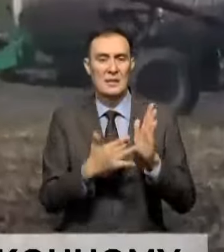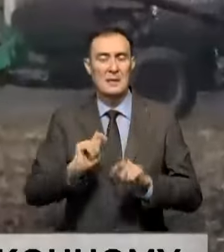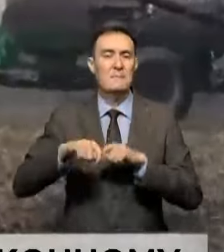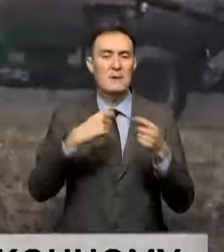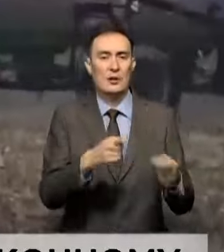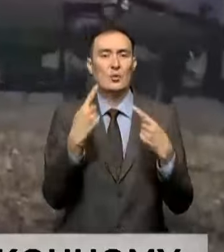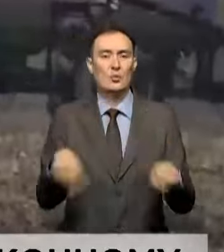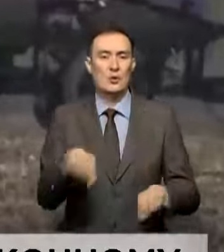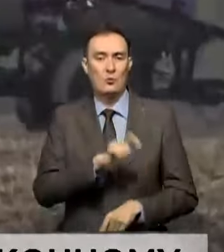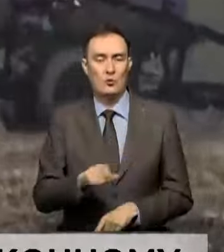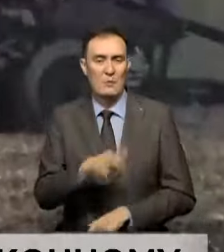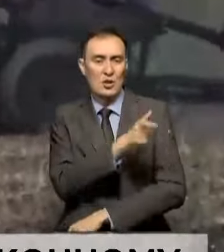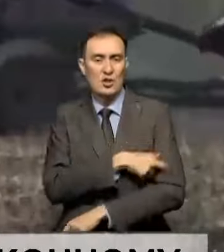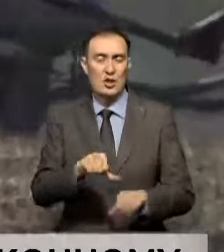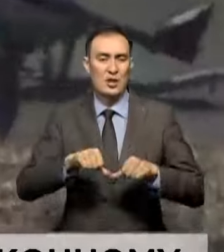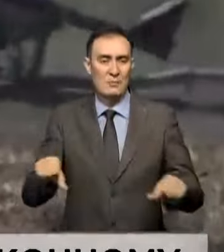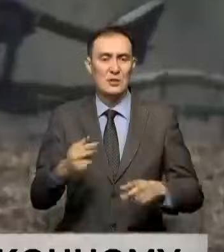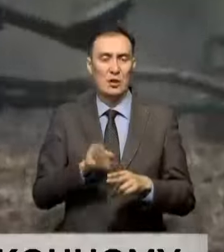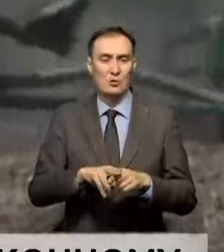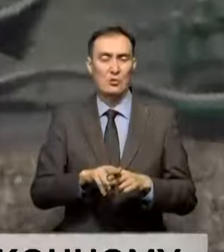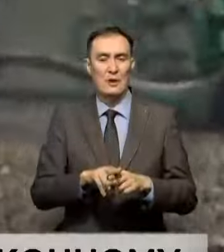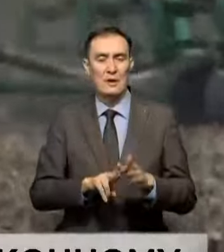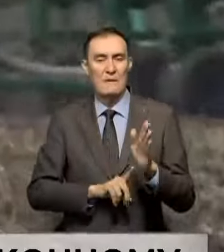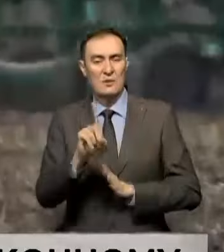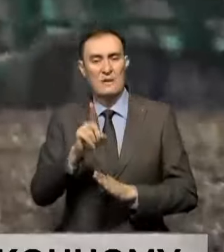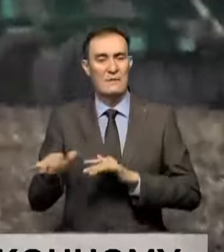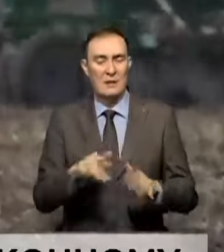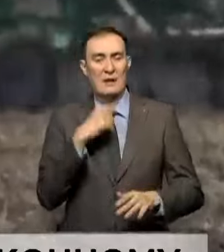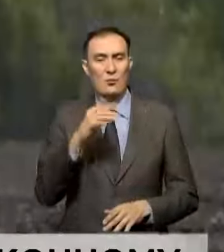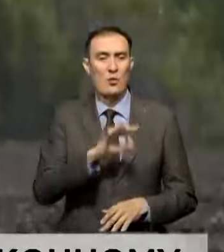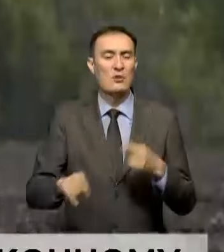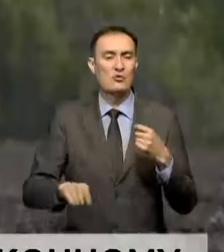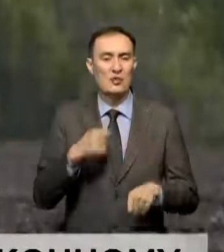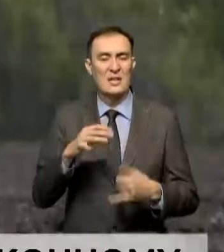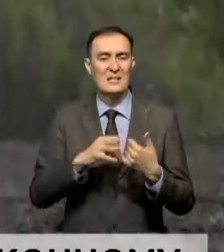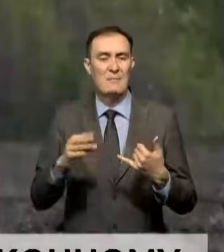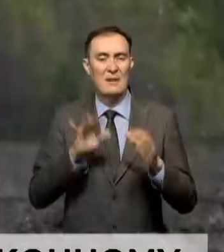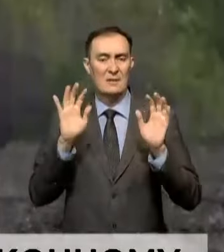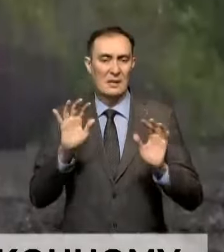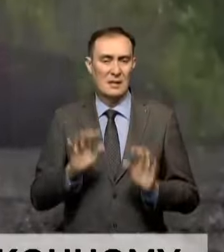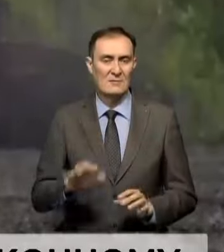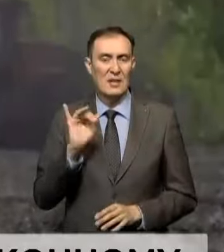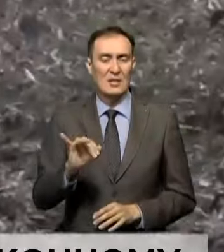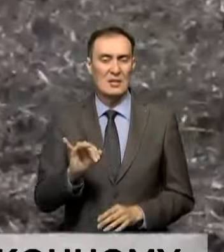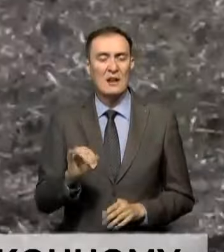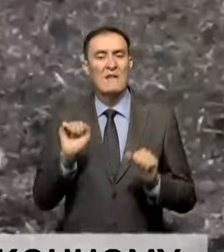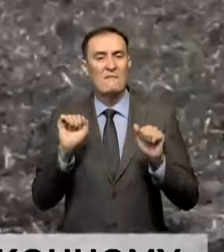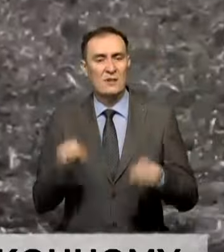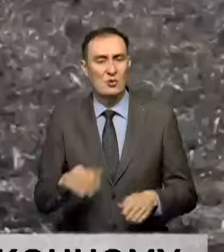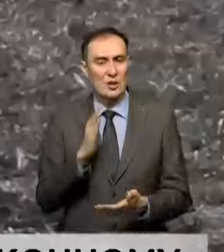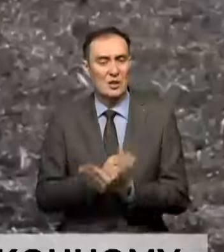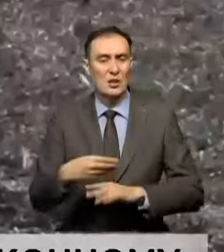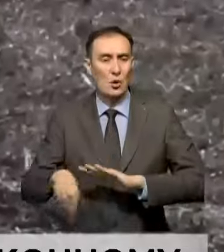передано третьим лицам. Члены комиссии, которые уже вмешались в дело, говорят о нарушении земельного законодательства и не